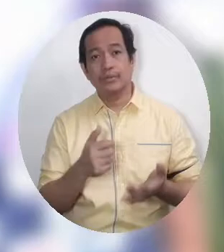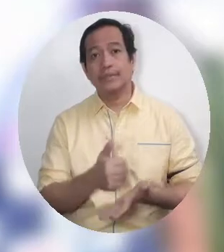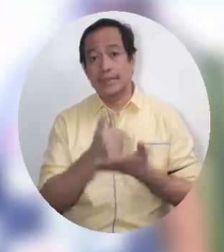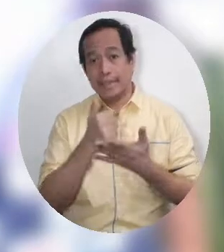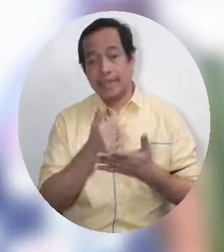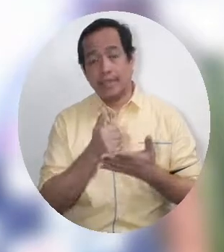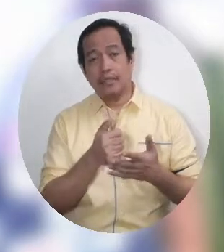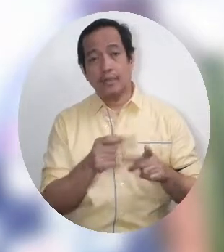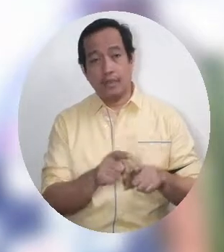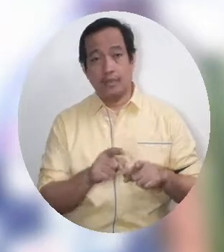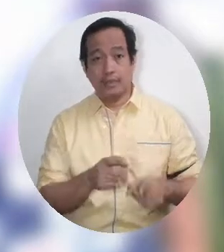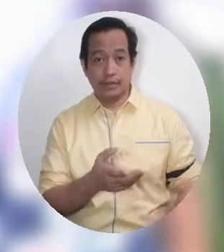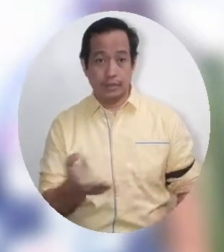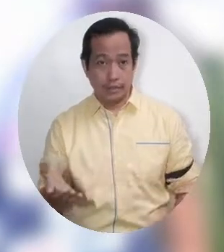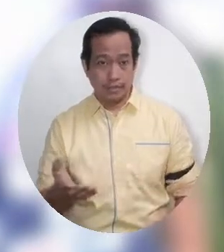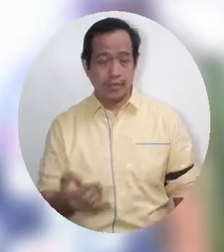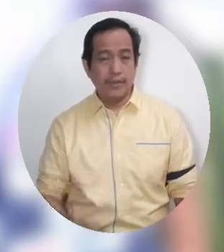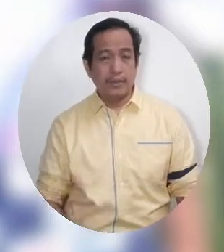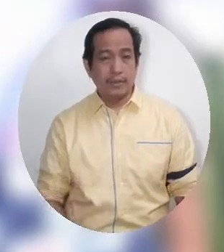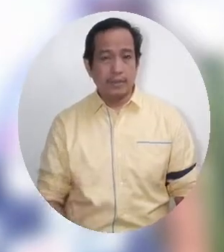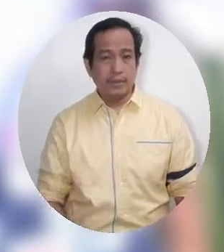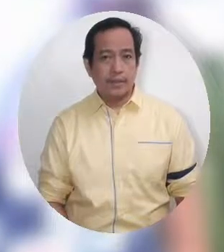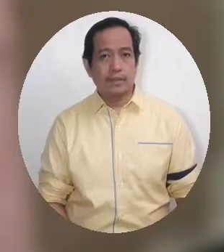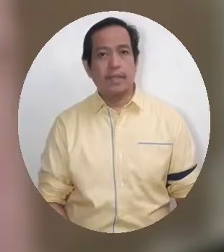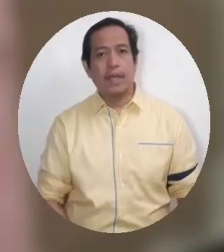dapat niyang gawin na makakatulong din ako sa kanyang